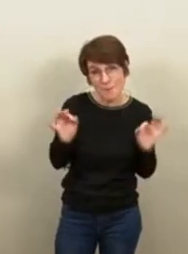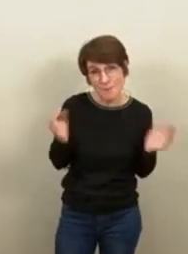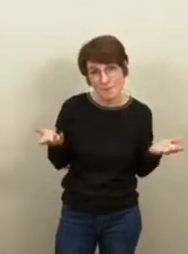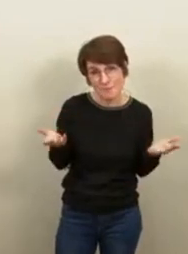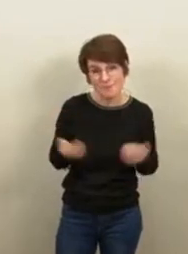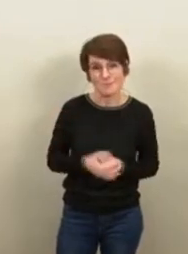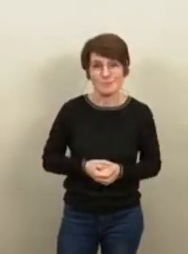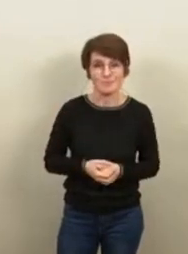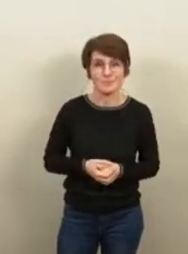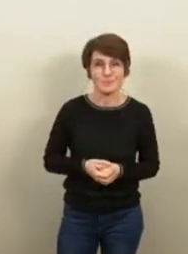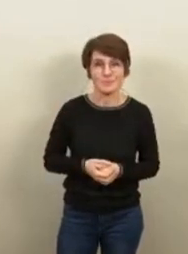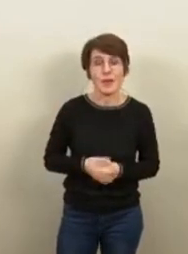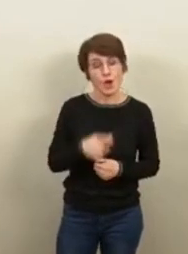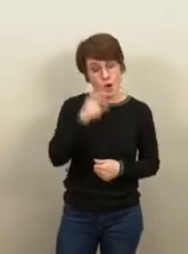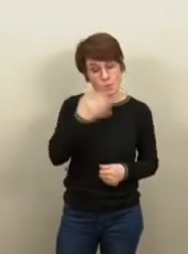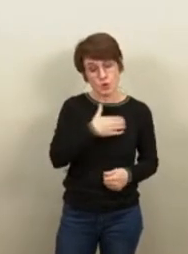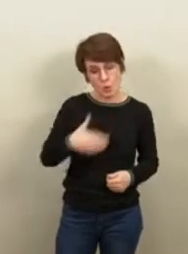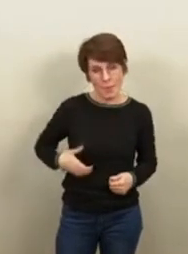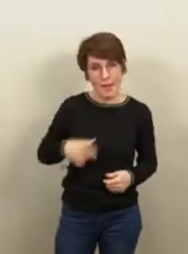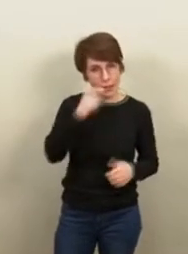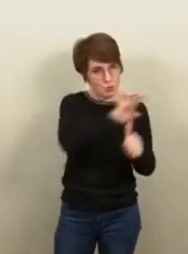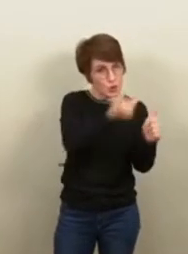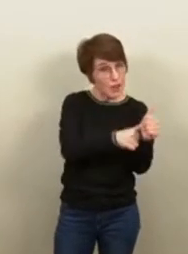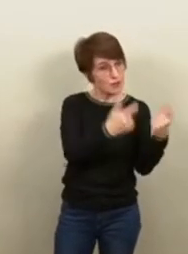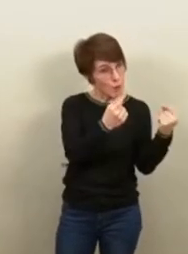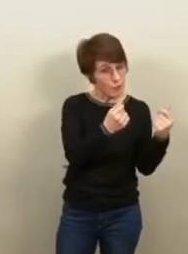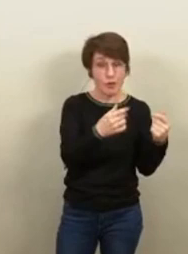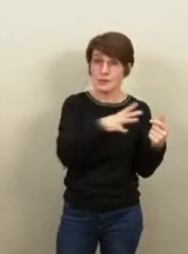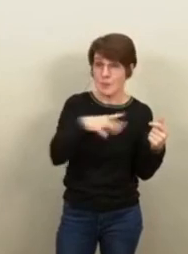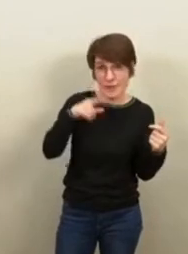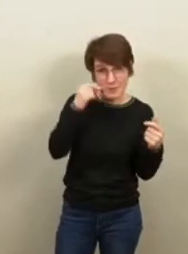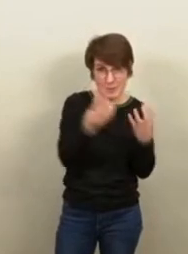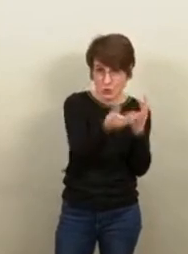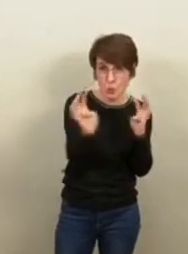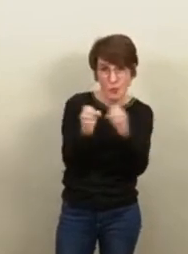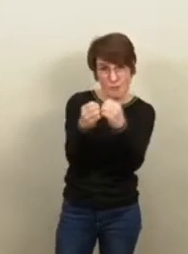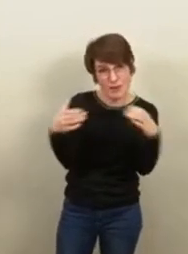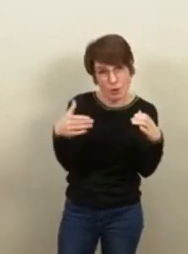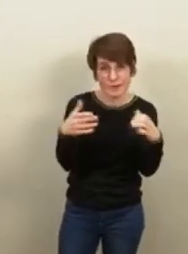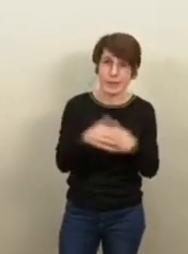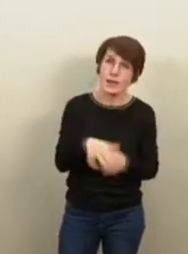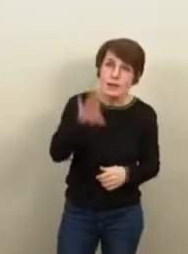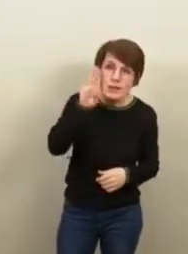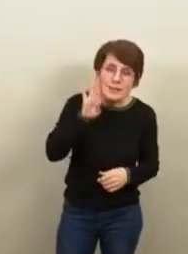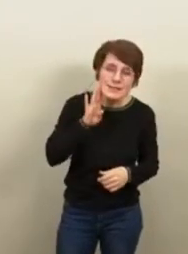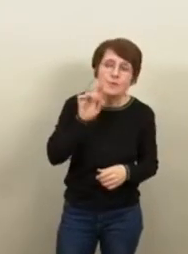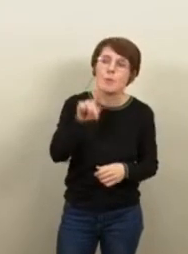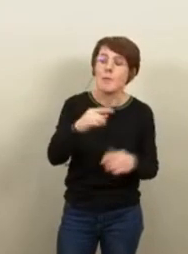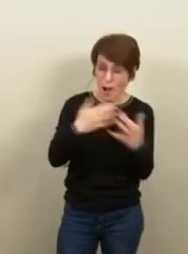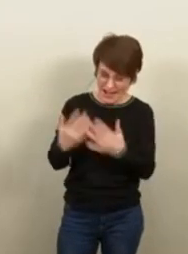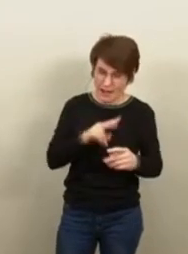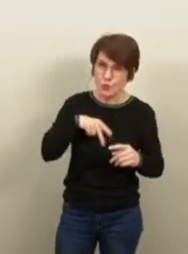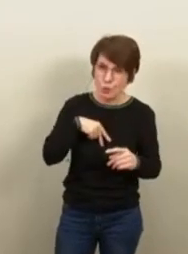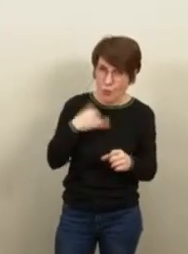maire, monsieur l'adjoint aux finances, mesdames et messieurs de la majorité, j'attends que vous me démontriez que mes calculs sont